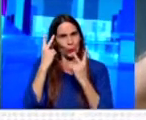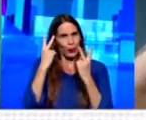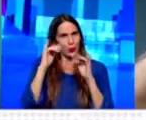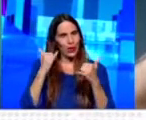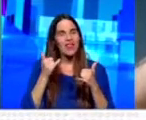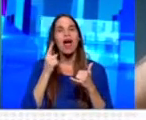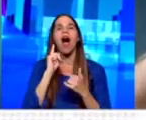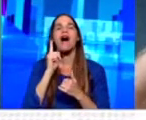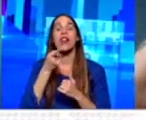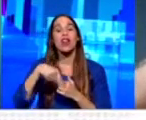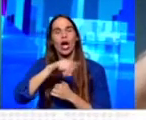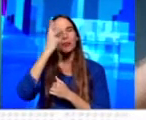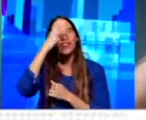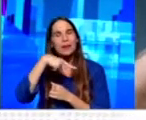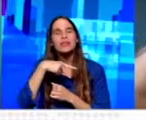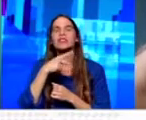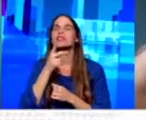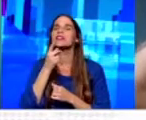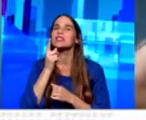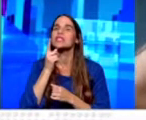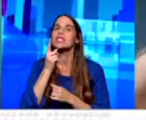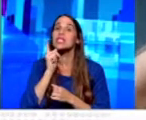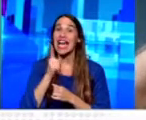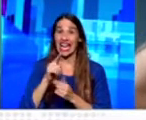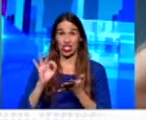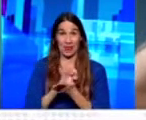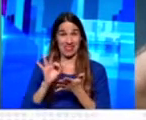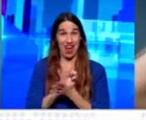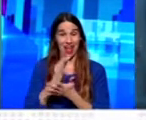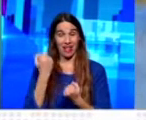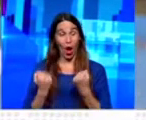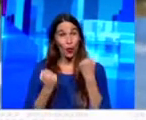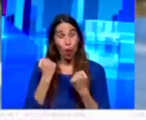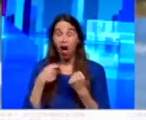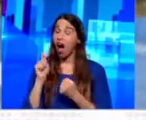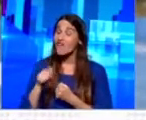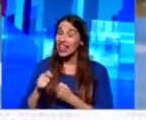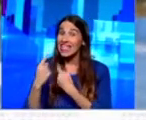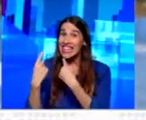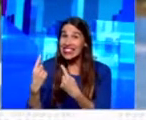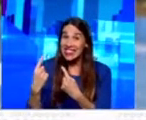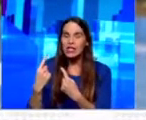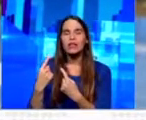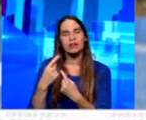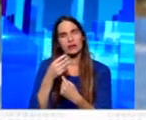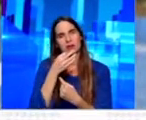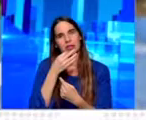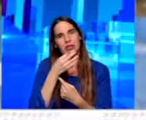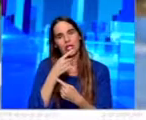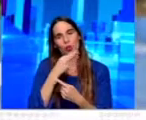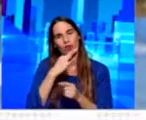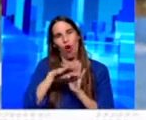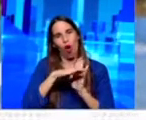אנחנו כנראה מבינים שיש צורך שמשרד התחבורה וחברי הכנסת ישפרו את חוק חניה